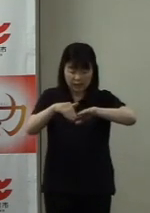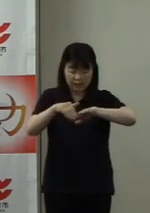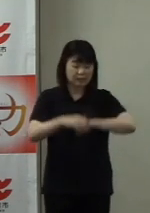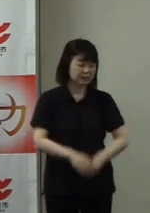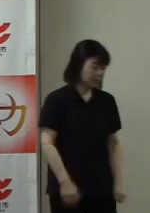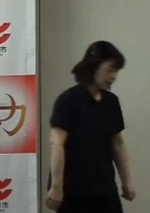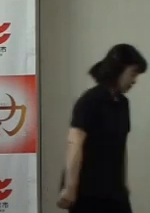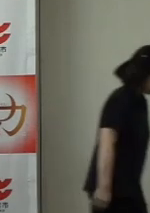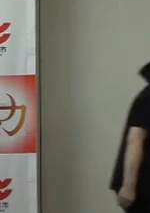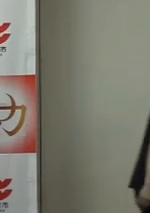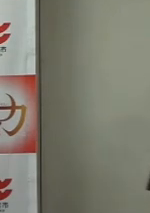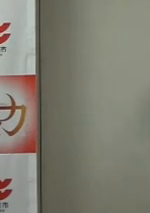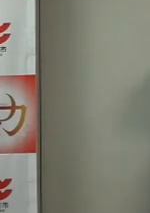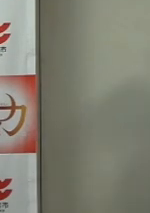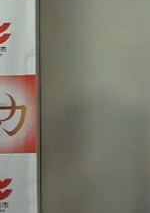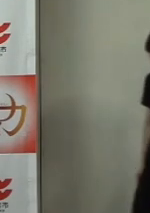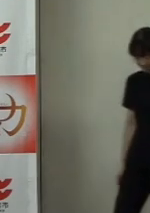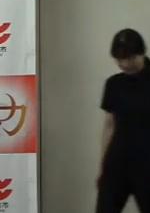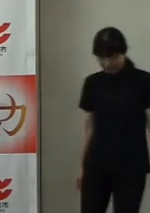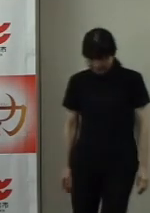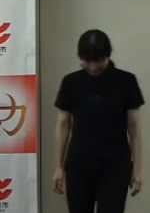たいと思います。